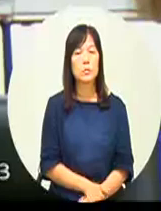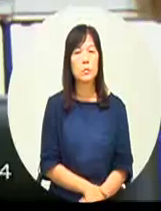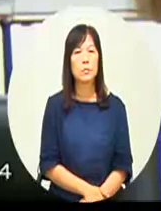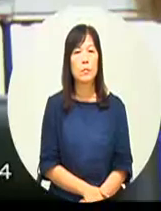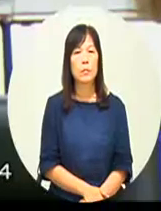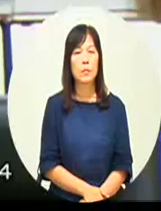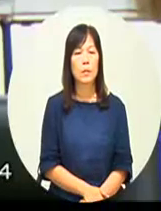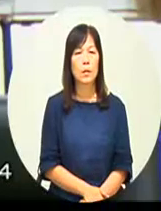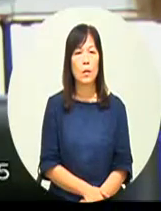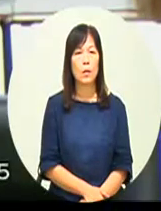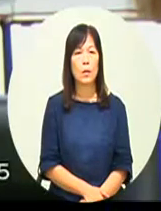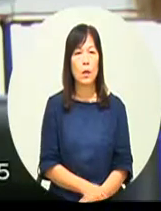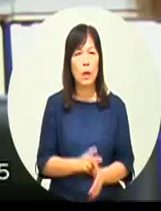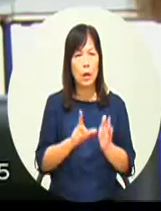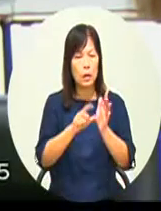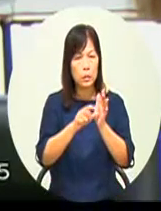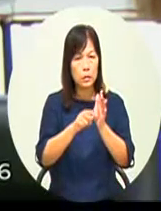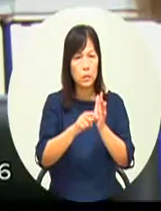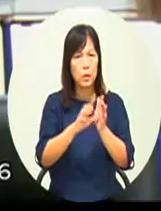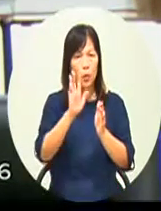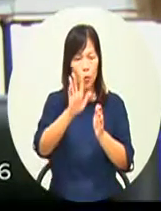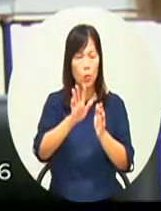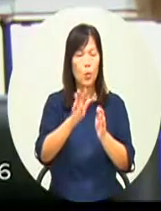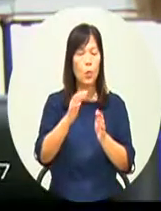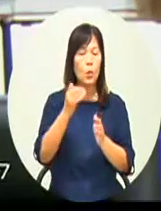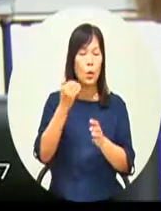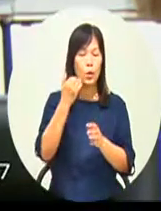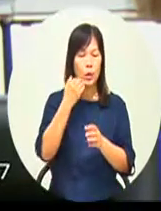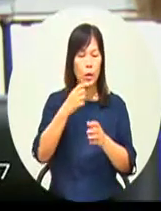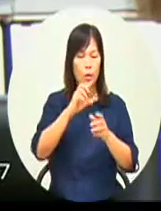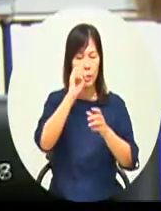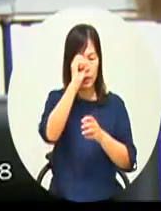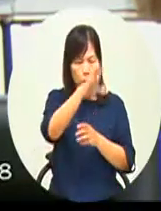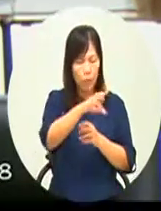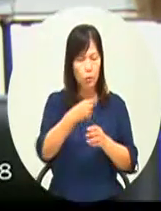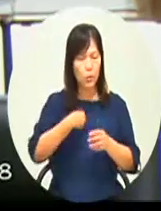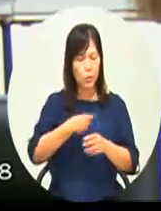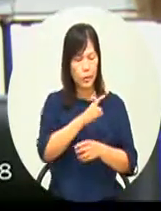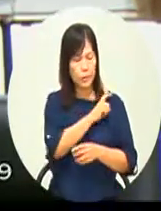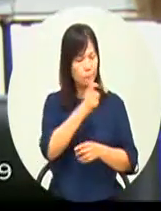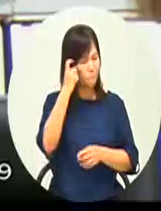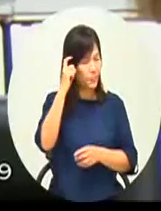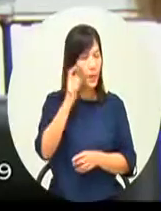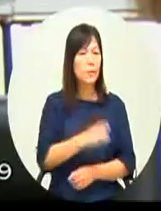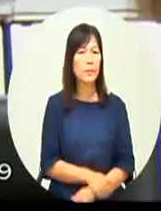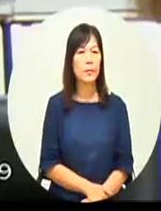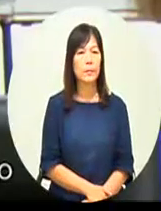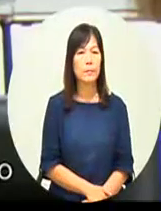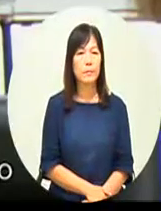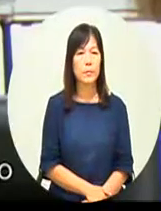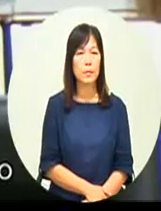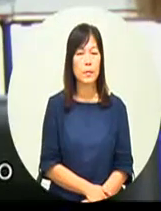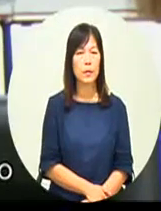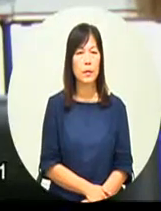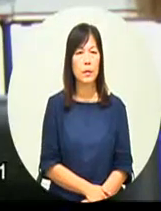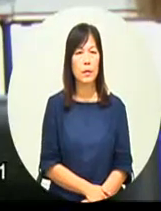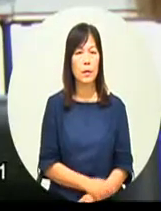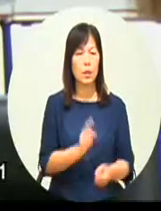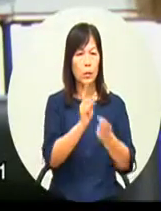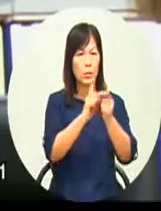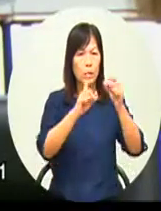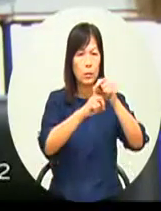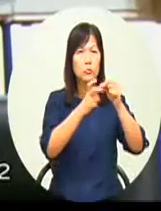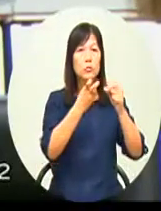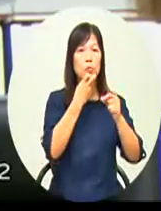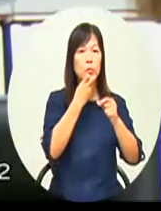有机会反映本席的意见，那么希望中央部会